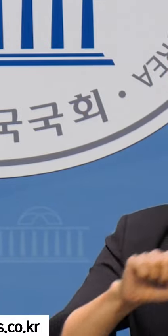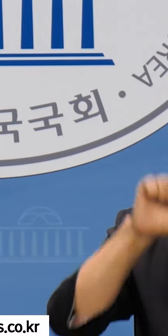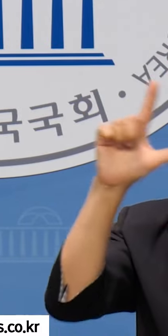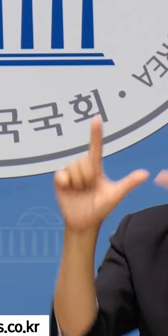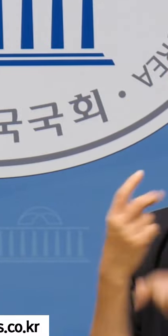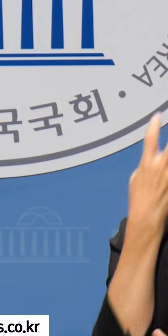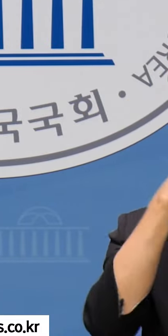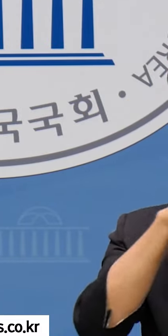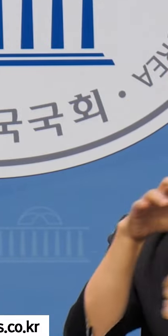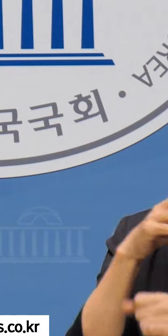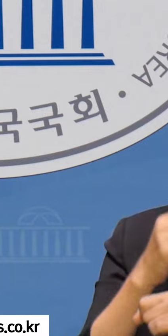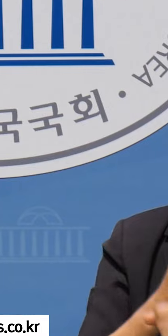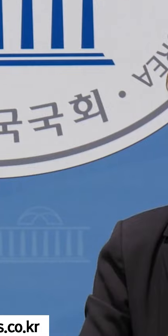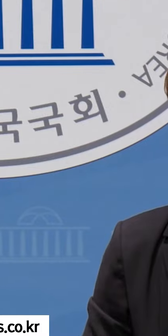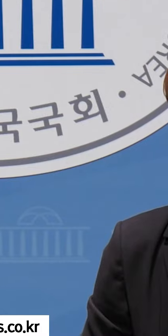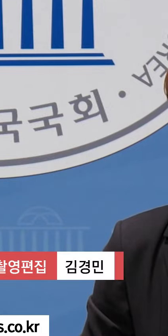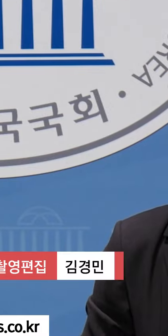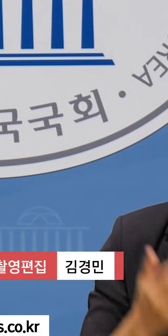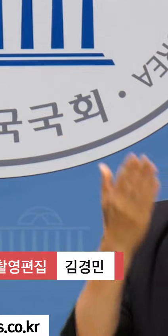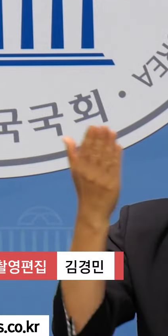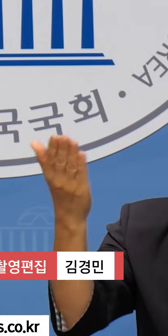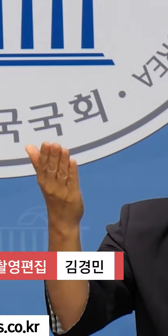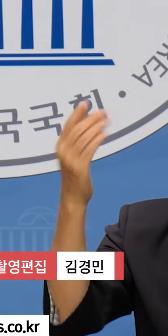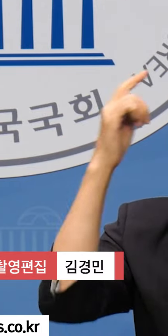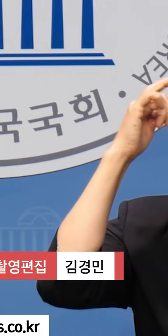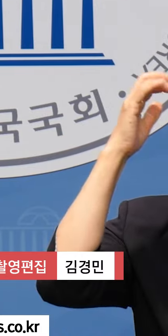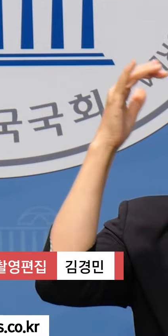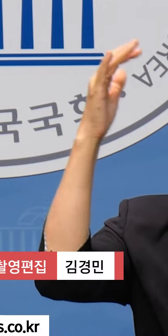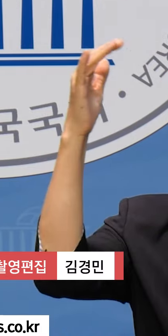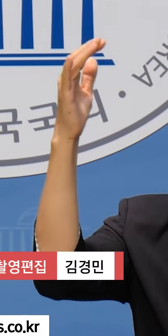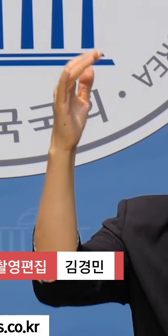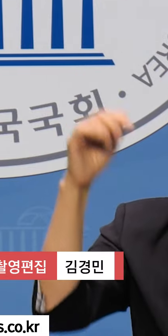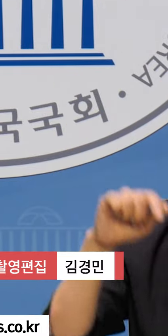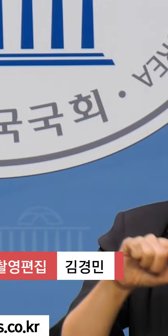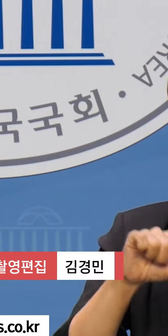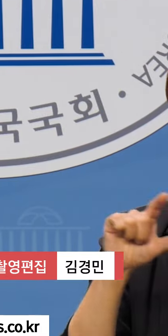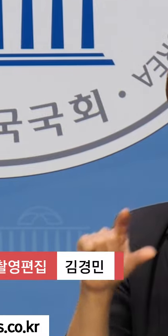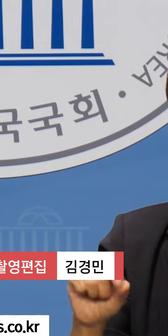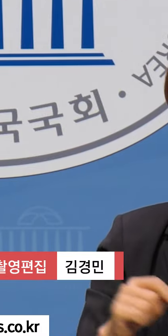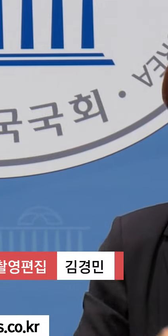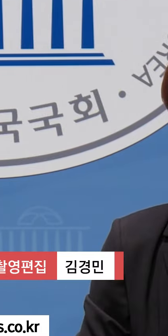지키겠습니다. 당신이 유난히 더 생각나는 5월입니다.